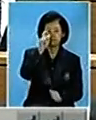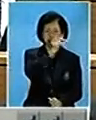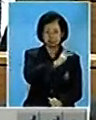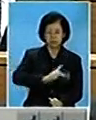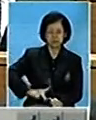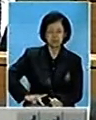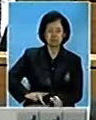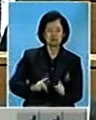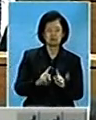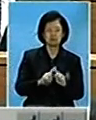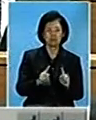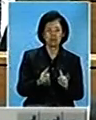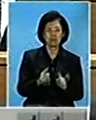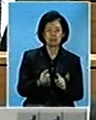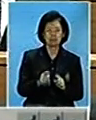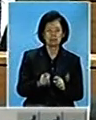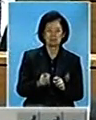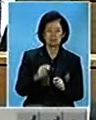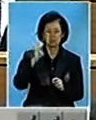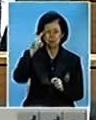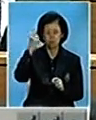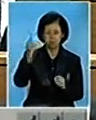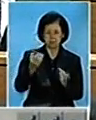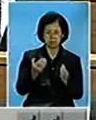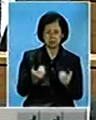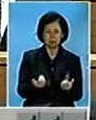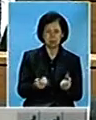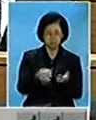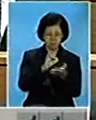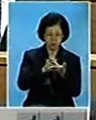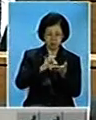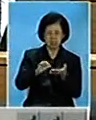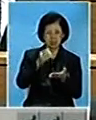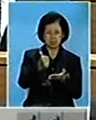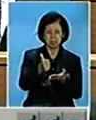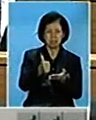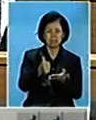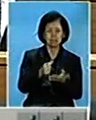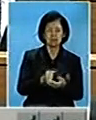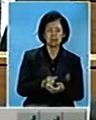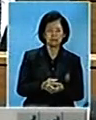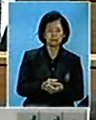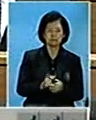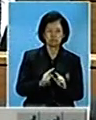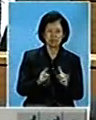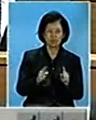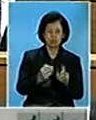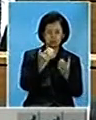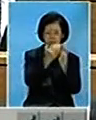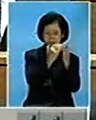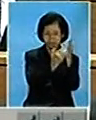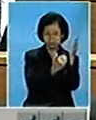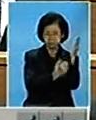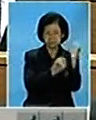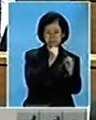แต่เป็นยังไงครับข้อเป็นห่วงตรงนี้เขียนไว้ดีบัญญัติไว้ดีแต่ขั้นตอนปฏิบั